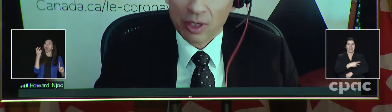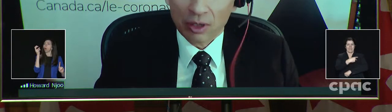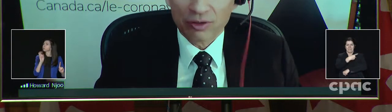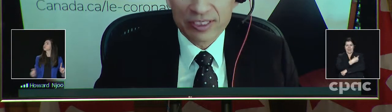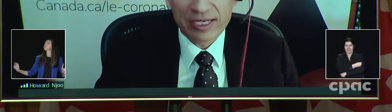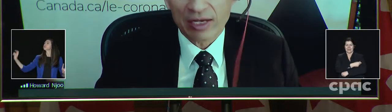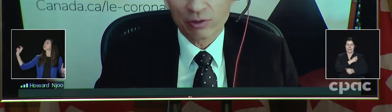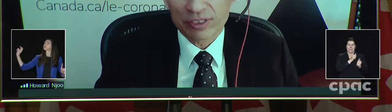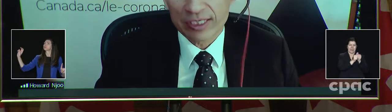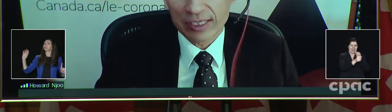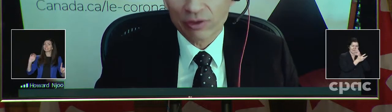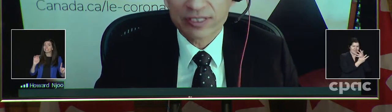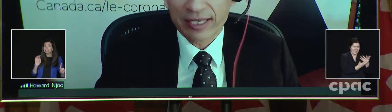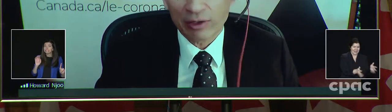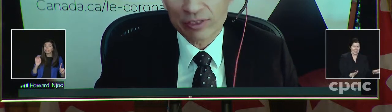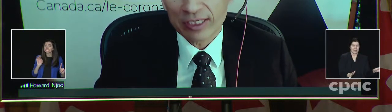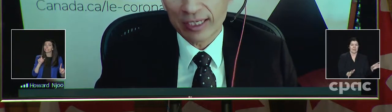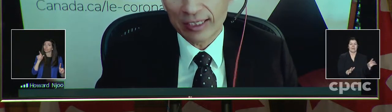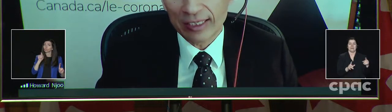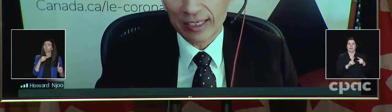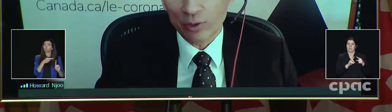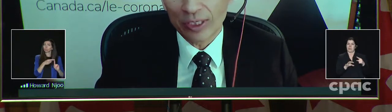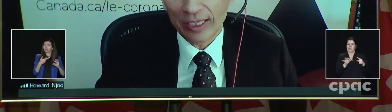un. Considérer aussi